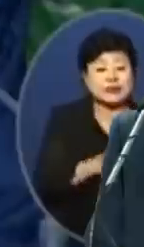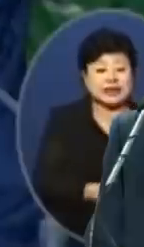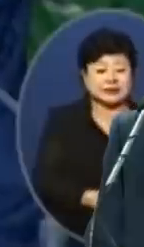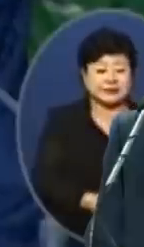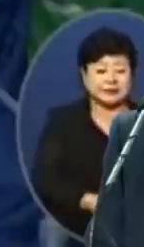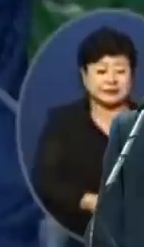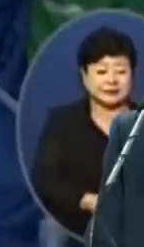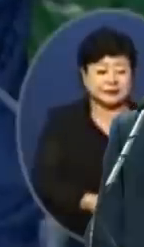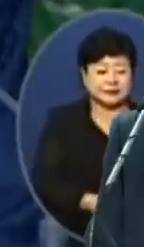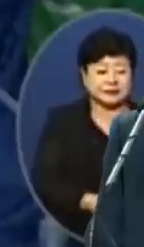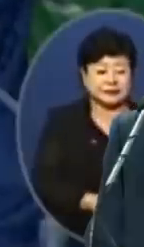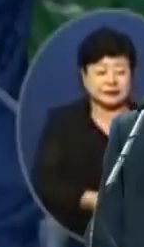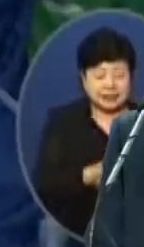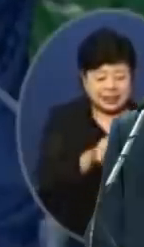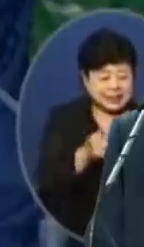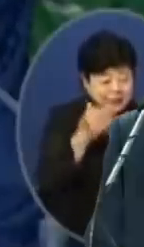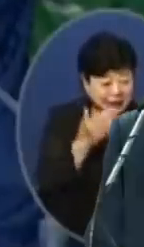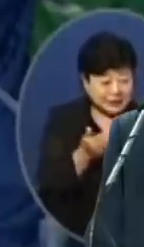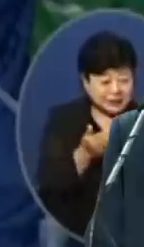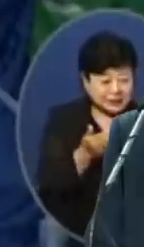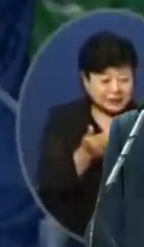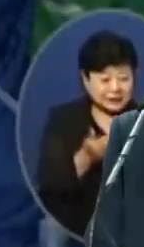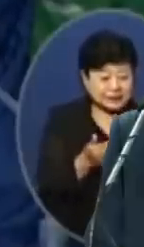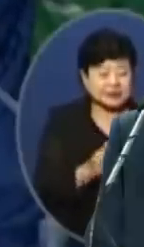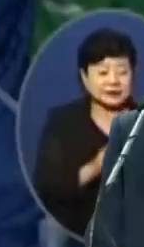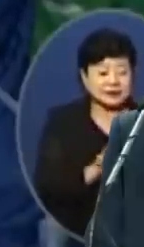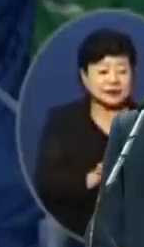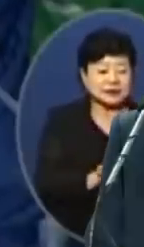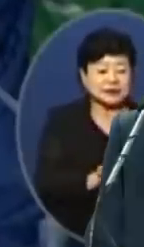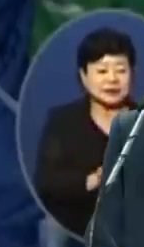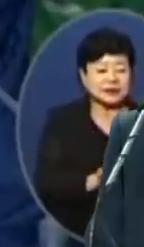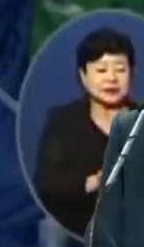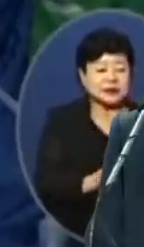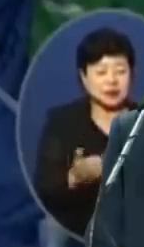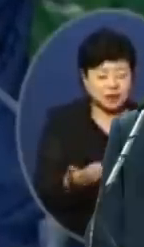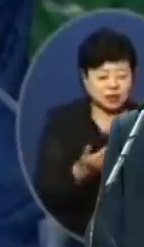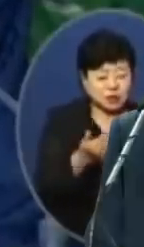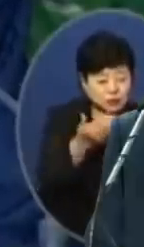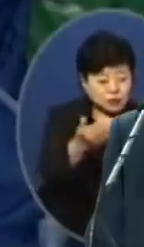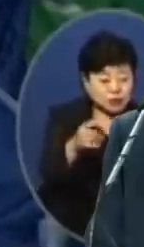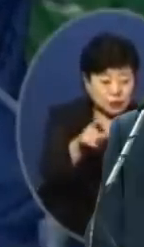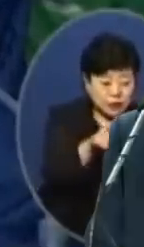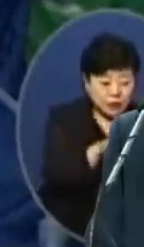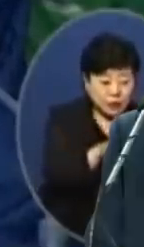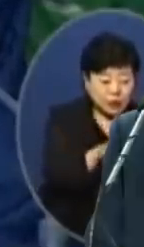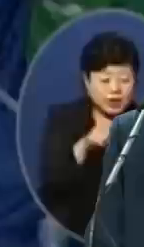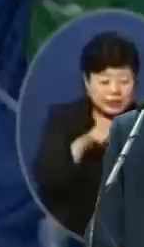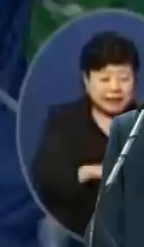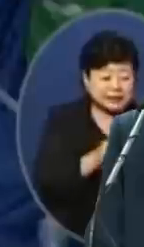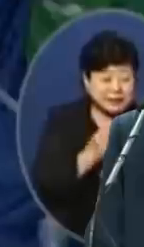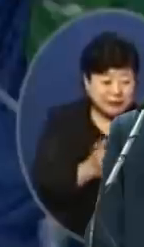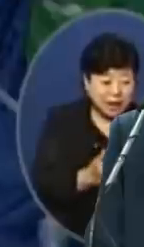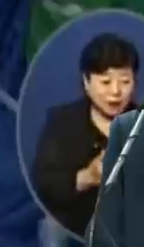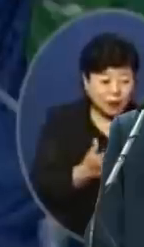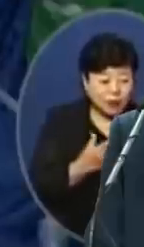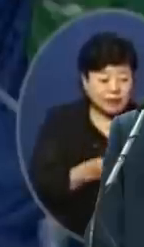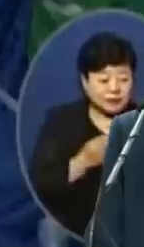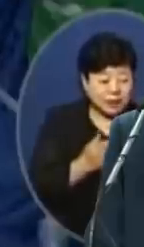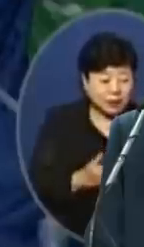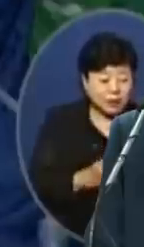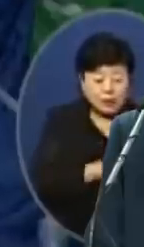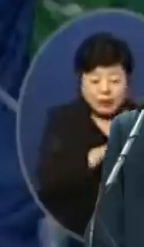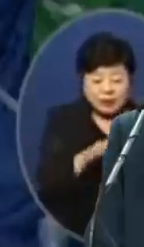것입니다. 우리 하나님께서 우리의 기도를 들어주신 것을 생각하고 이제는 낙심하지 말고